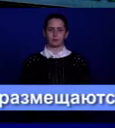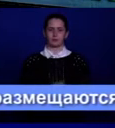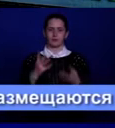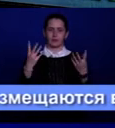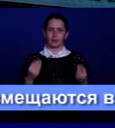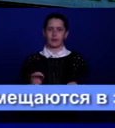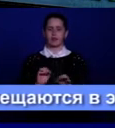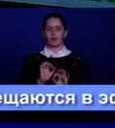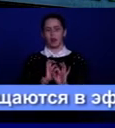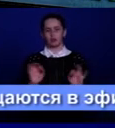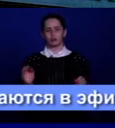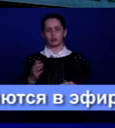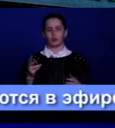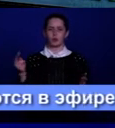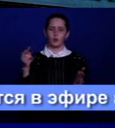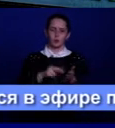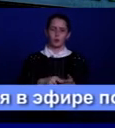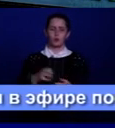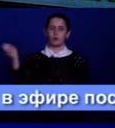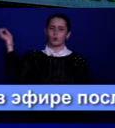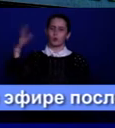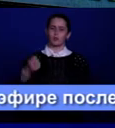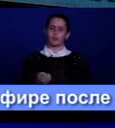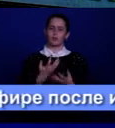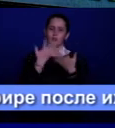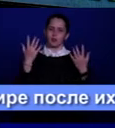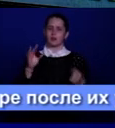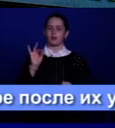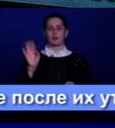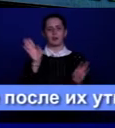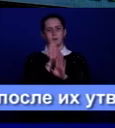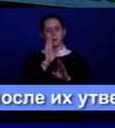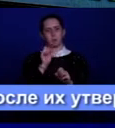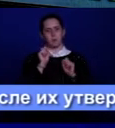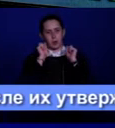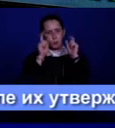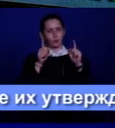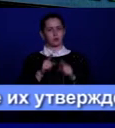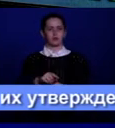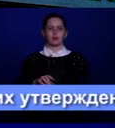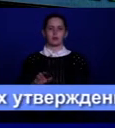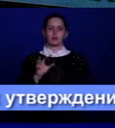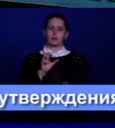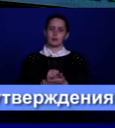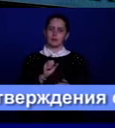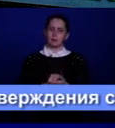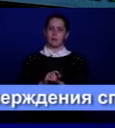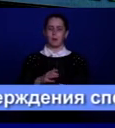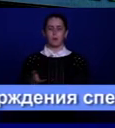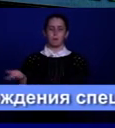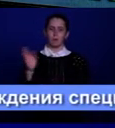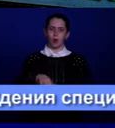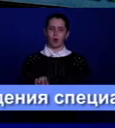День хороший наступил, солнце светит нам с утра, и природа пробудилась, заниматься нам